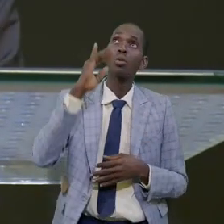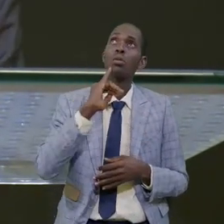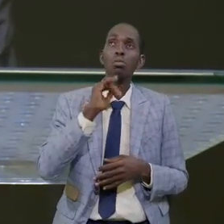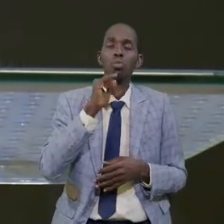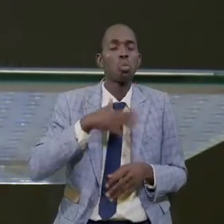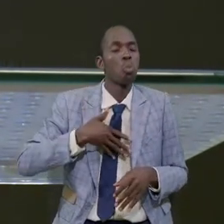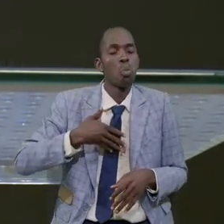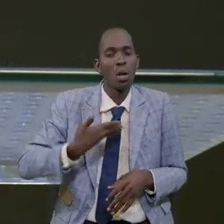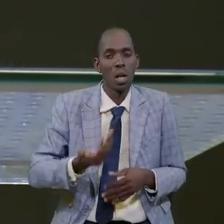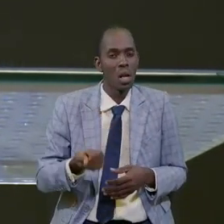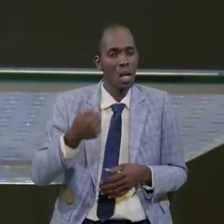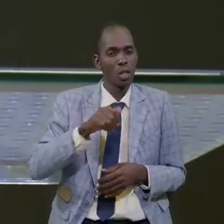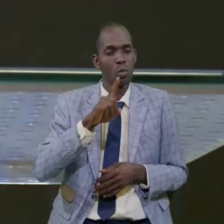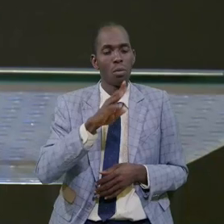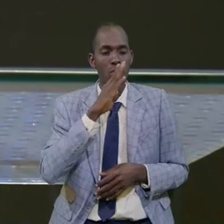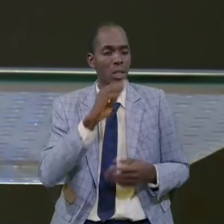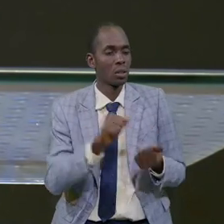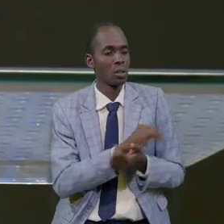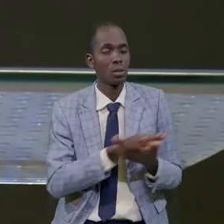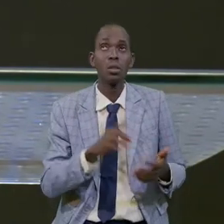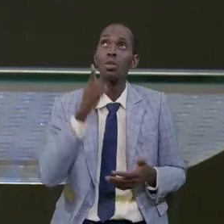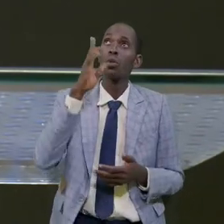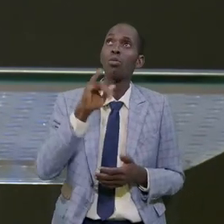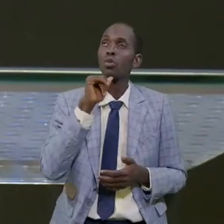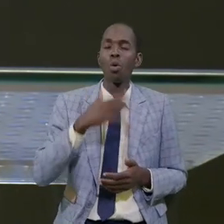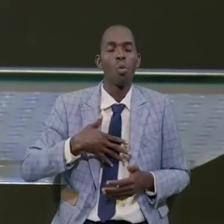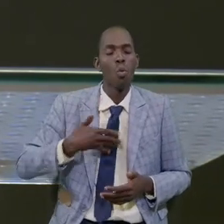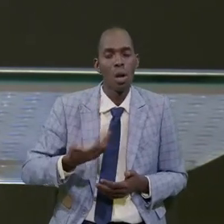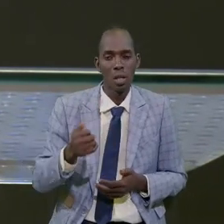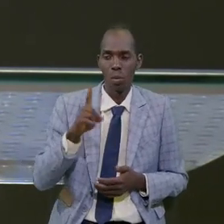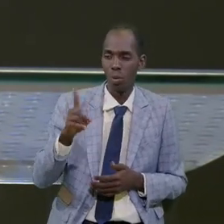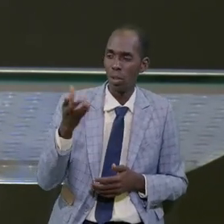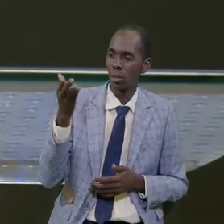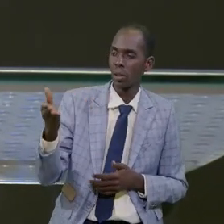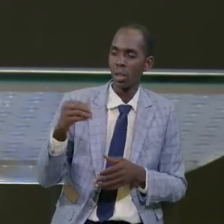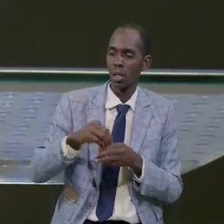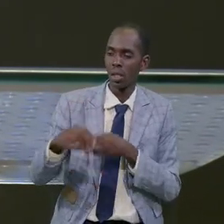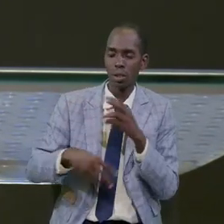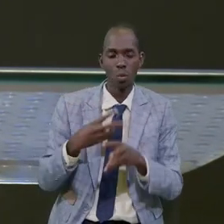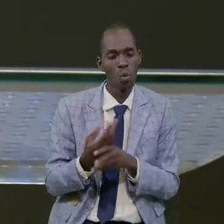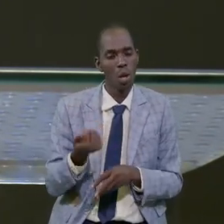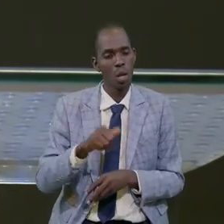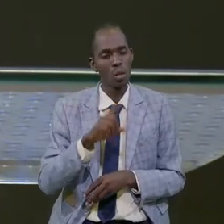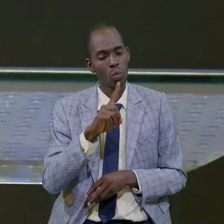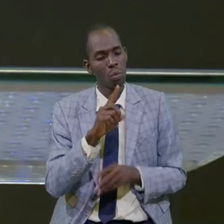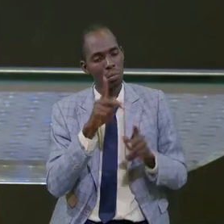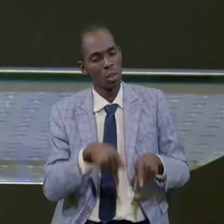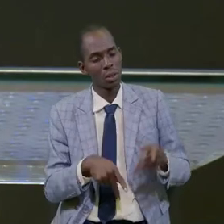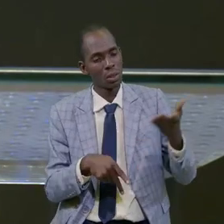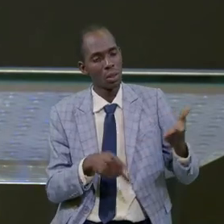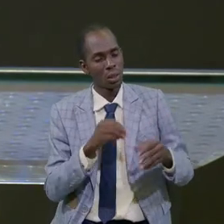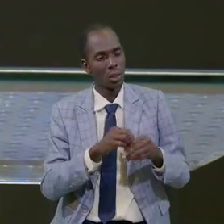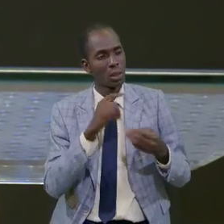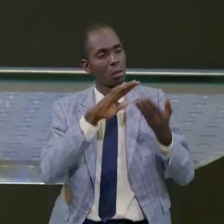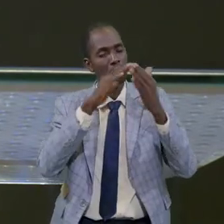périsse. Dieu ne veut pas, il ne veut pas que quelqu'un là dans le monde, quelqu'un là dans la communauté, quelqu'un là